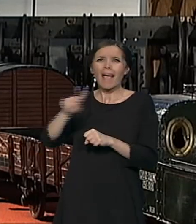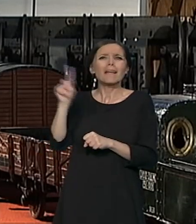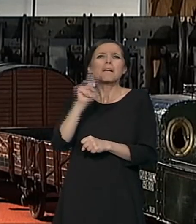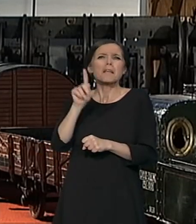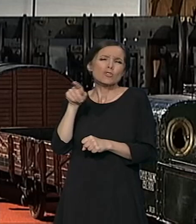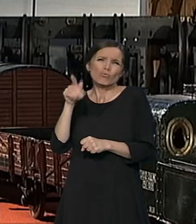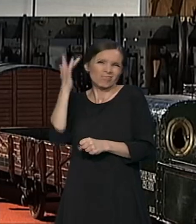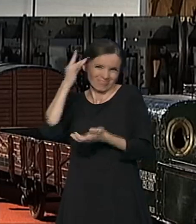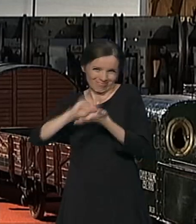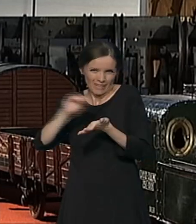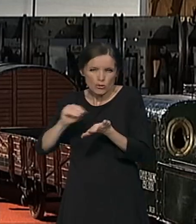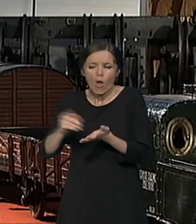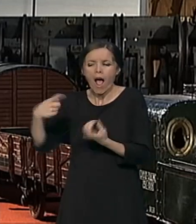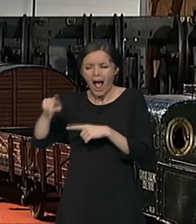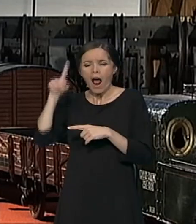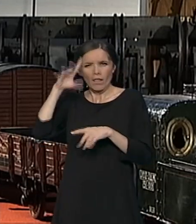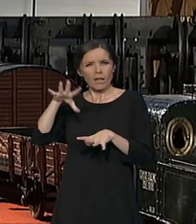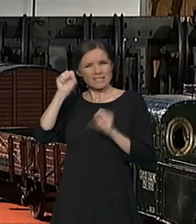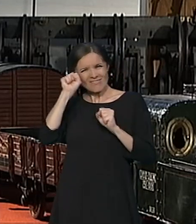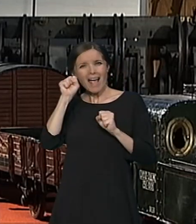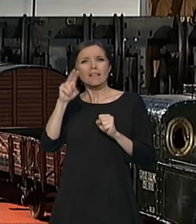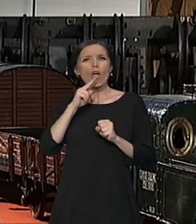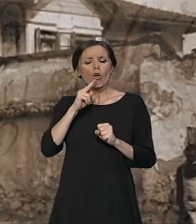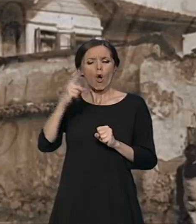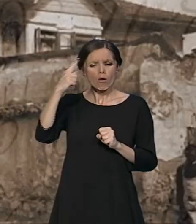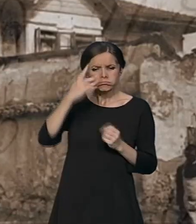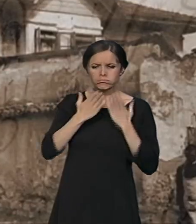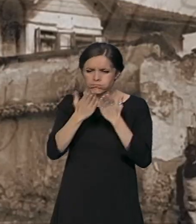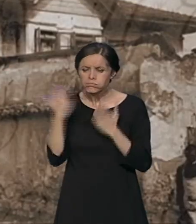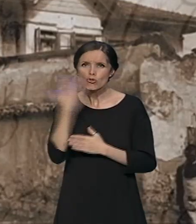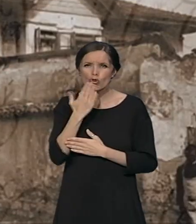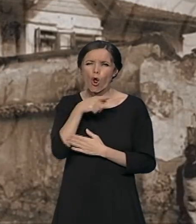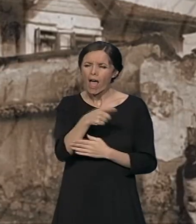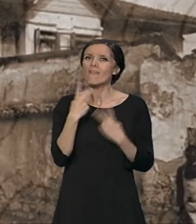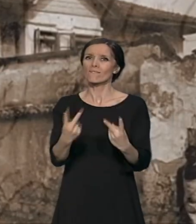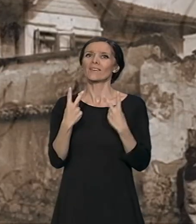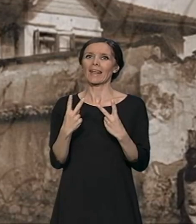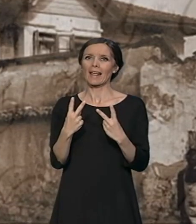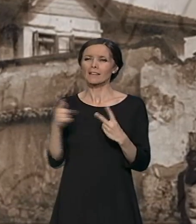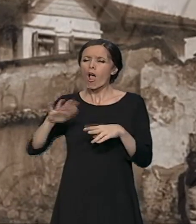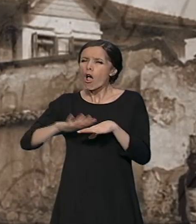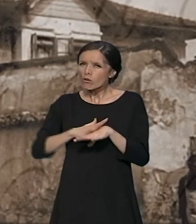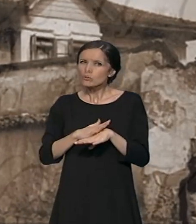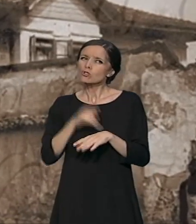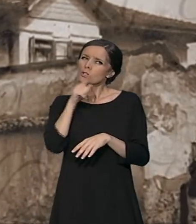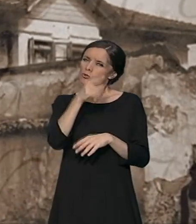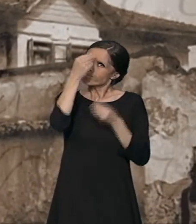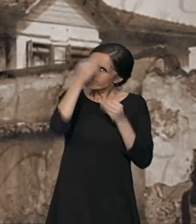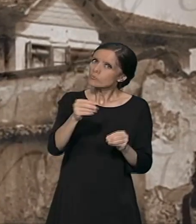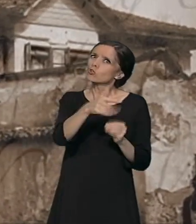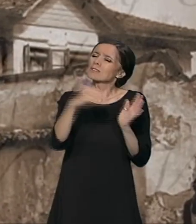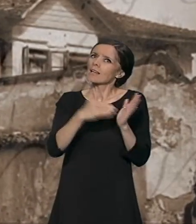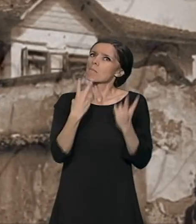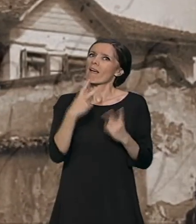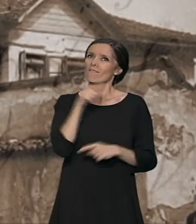učenost. Njima je stvarno stalo, osjećaju da tu ima nešto što treba da se primeni.